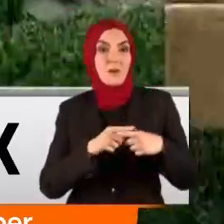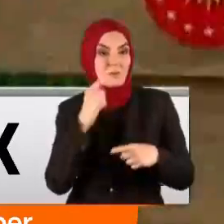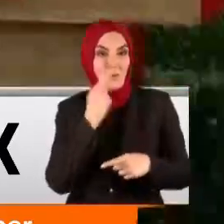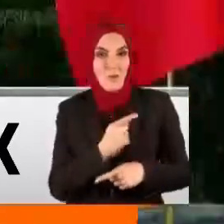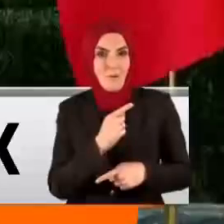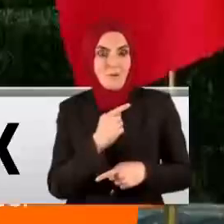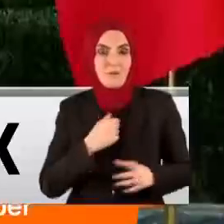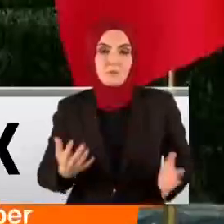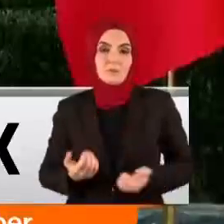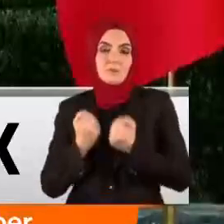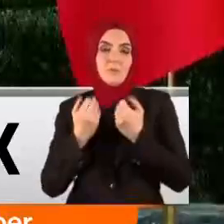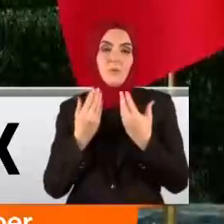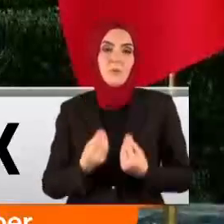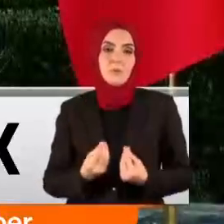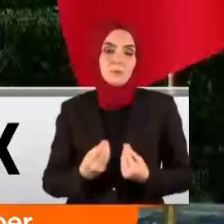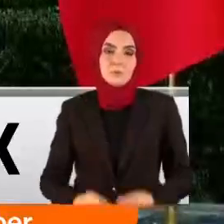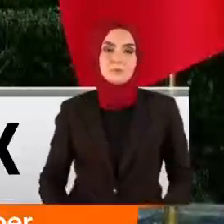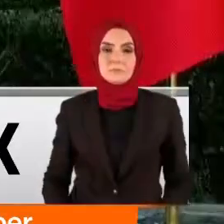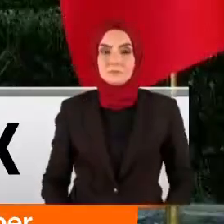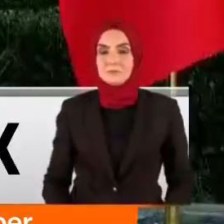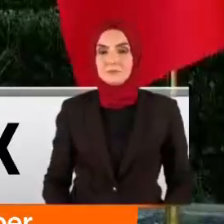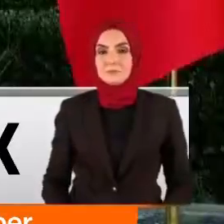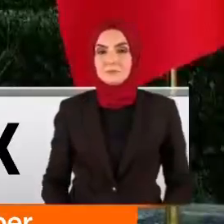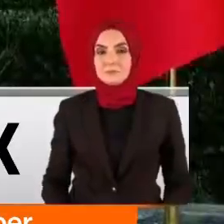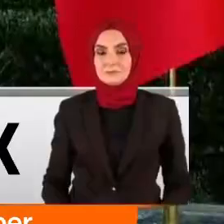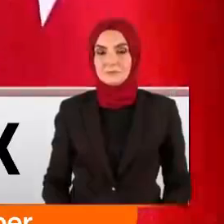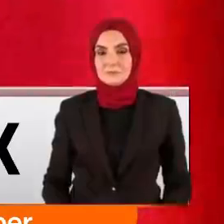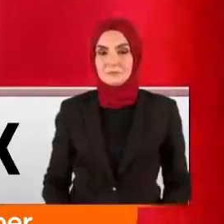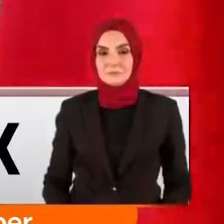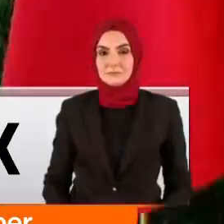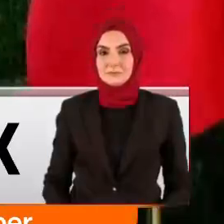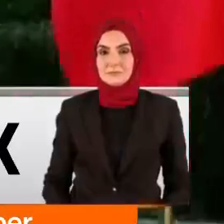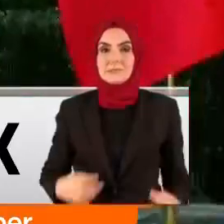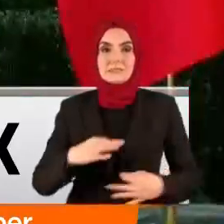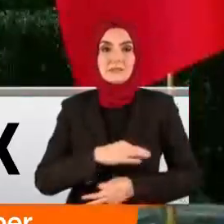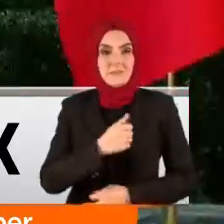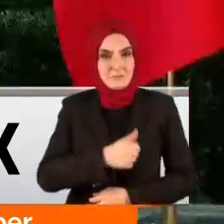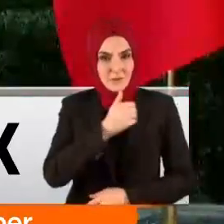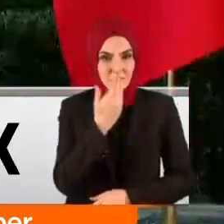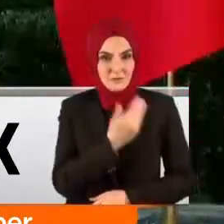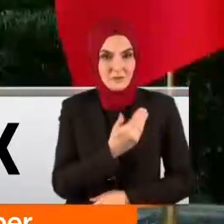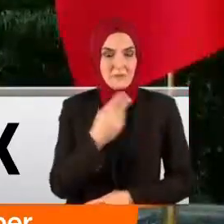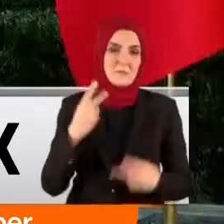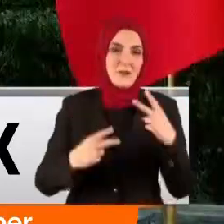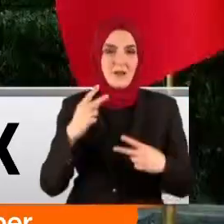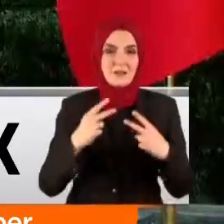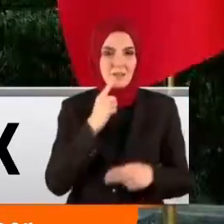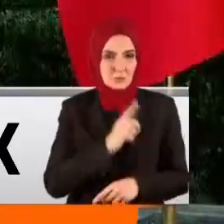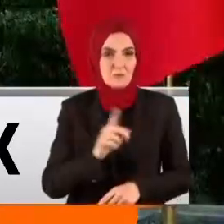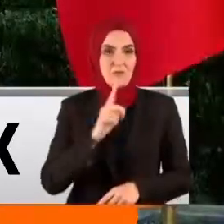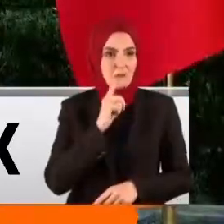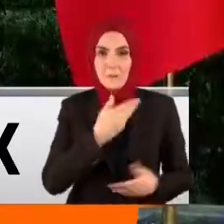kurtulduk. Deutschlands gehört der Föderalismus und die Koalitionsregierung. Sayın Şansölye, ama zaman zaman hep şikayetlerinizi